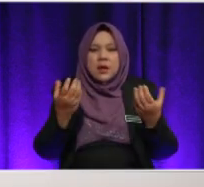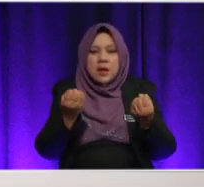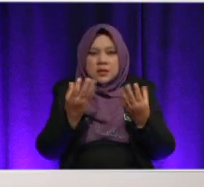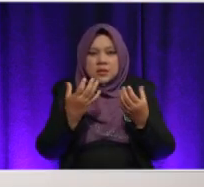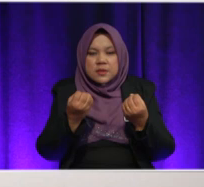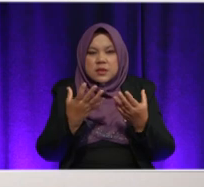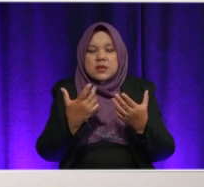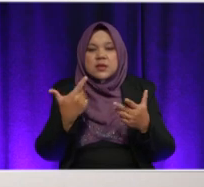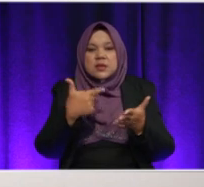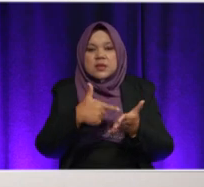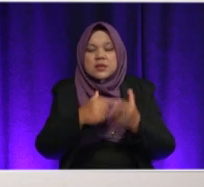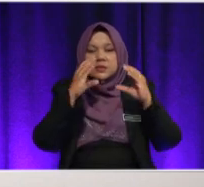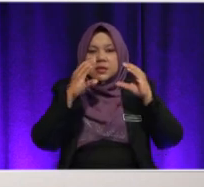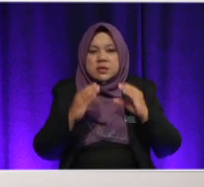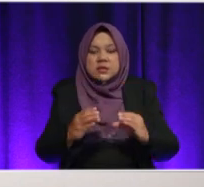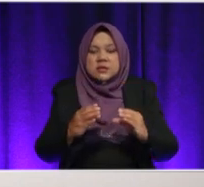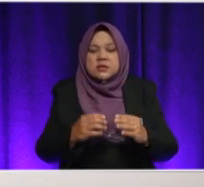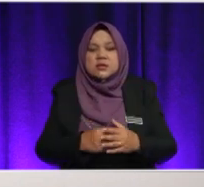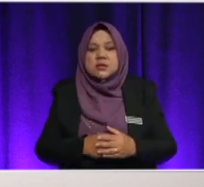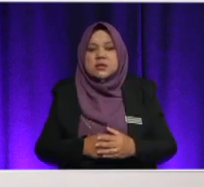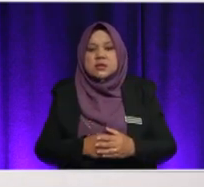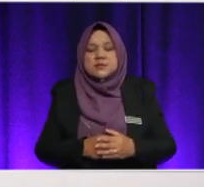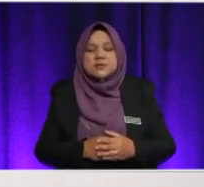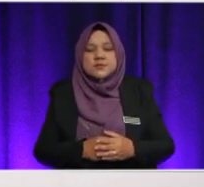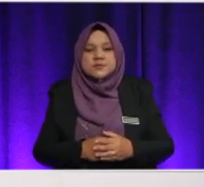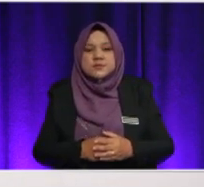ini juga kayak ada perubahan tradisional India